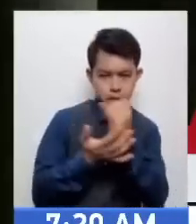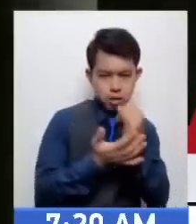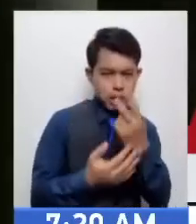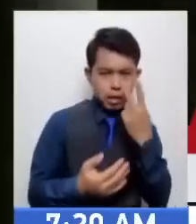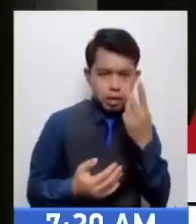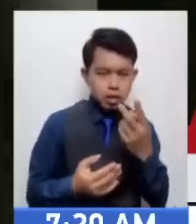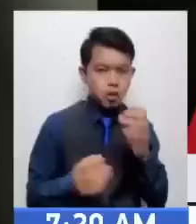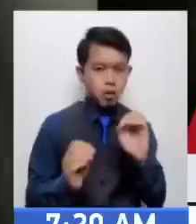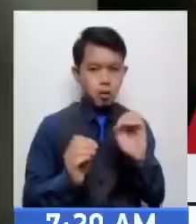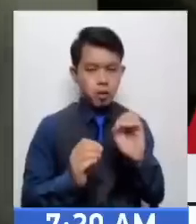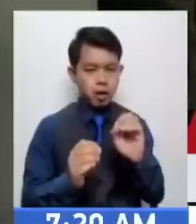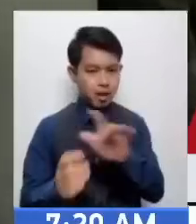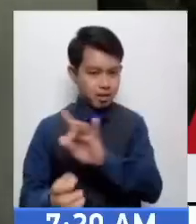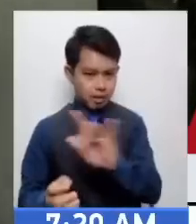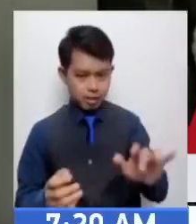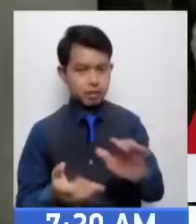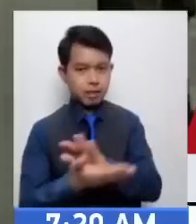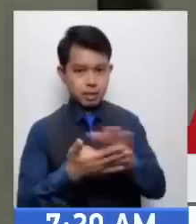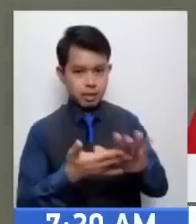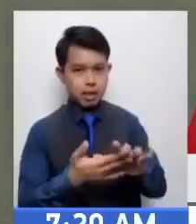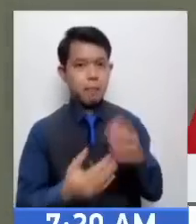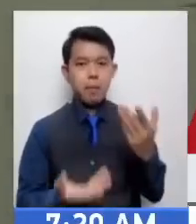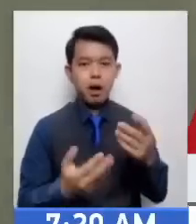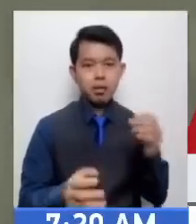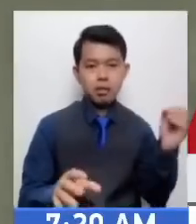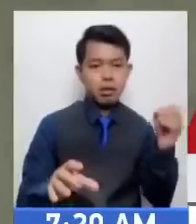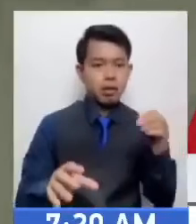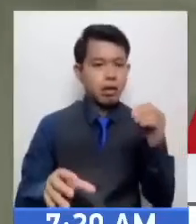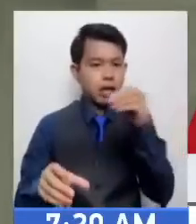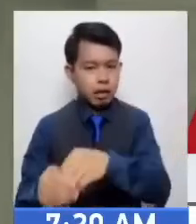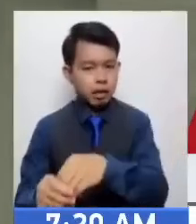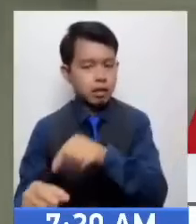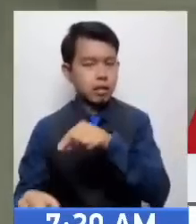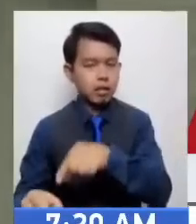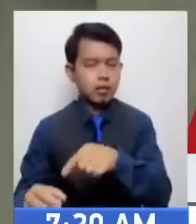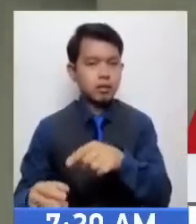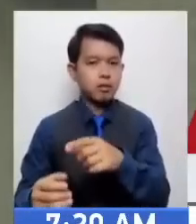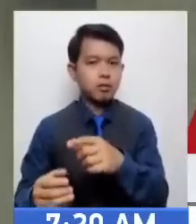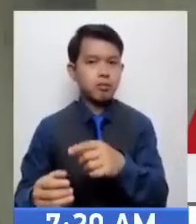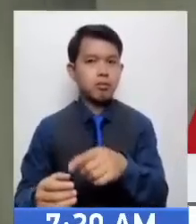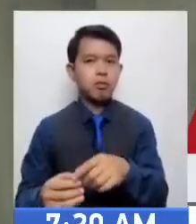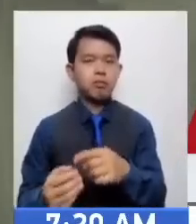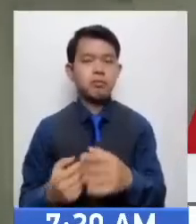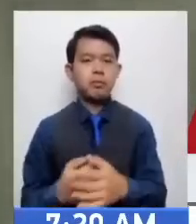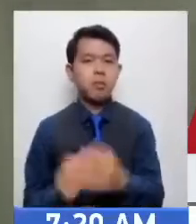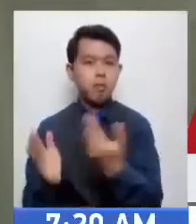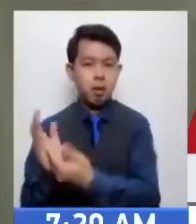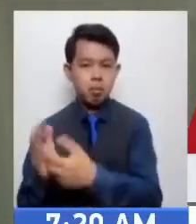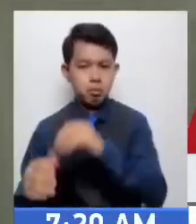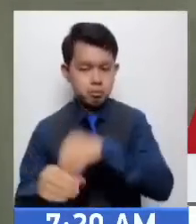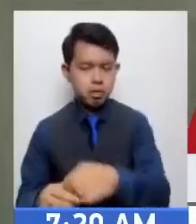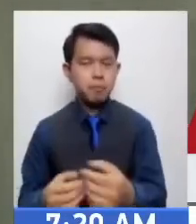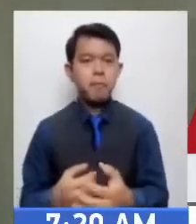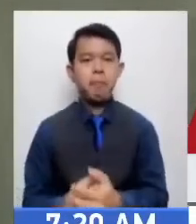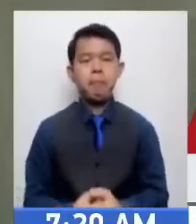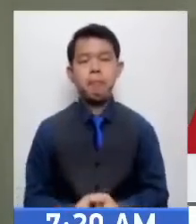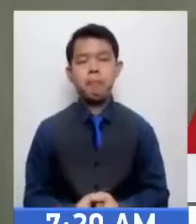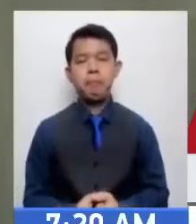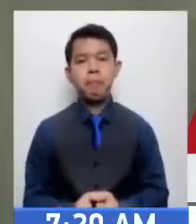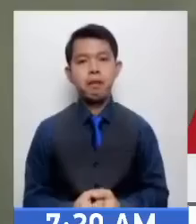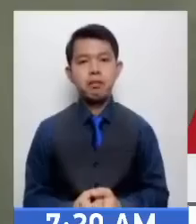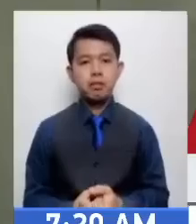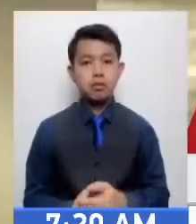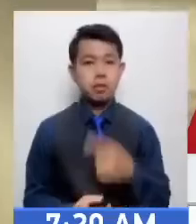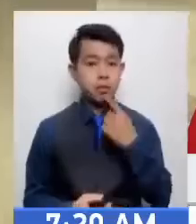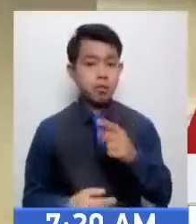eh. Uh-huh. I mean, alam nyo lang, kayo nga, actually, sabi ko nga doon sa mga kaibigan ko, ikaw, medyo nagsususpecha lang